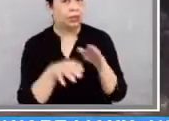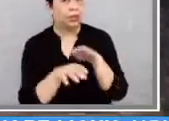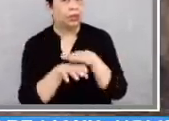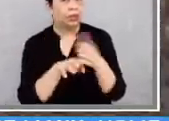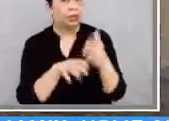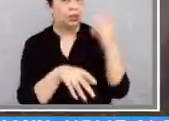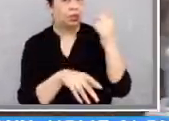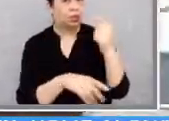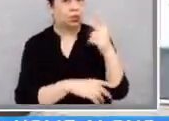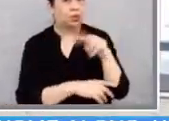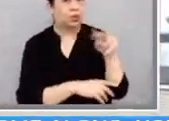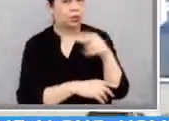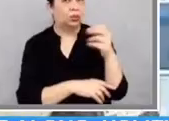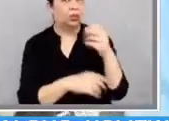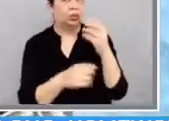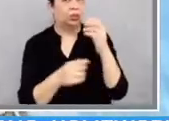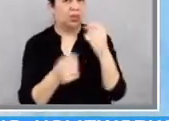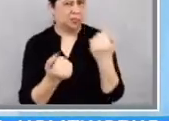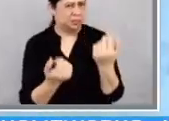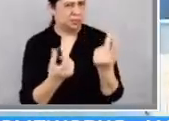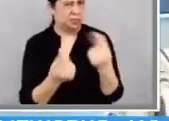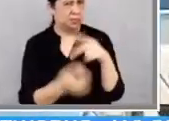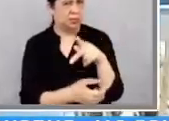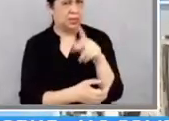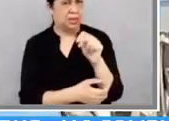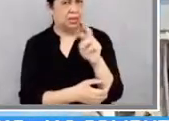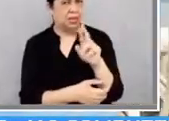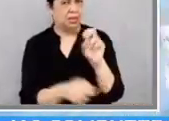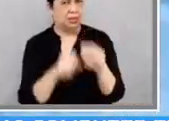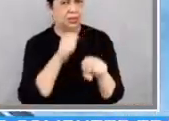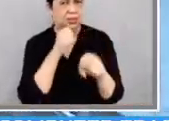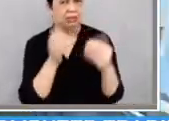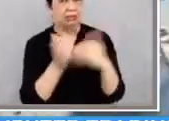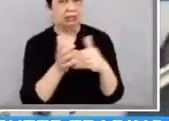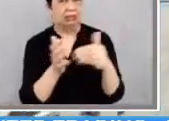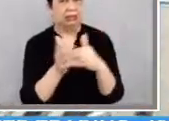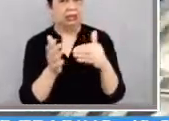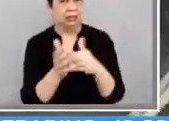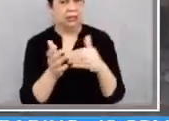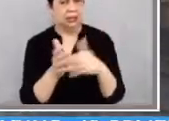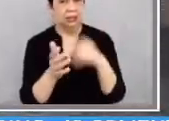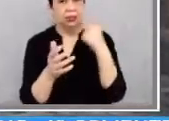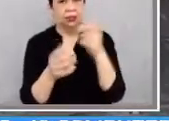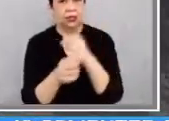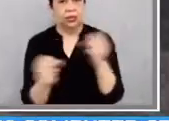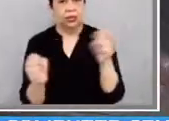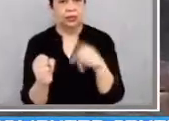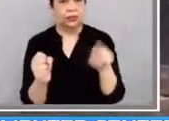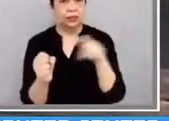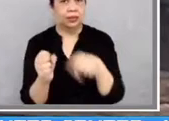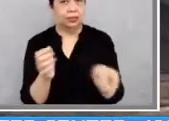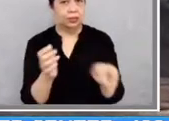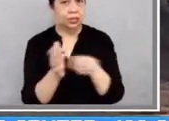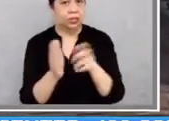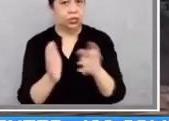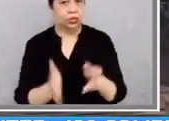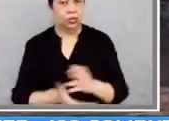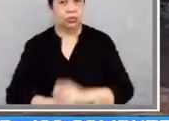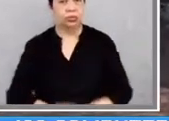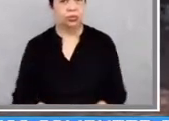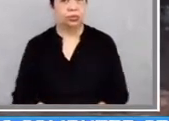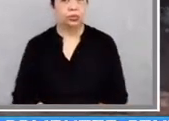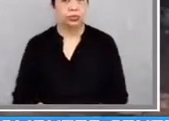2022. Mahihakbang po ba yung TNR para hindi na maulit ito, para hindi na rin sa kaligtasan ng mga pasahero?